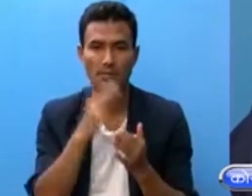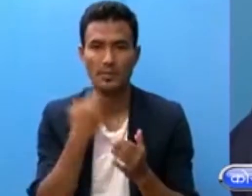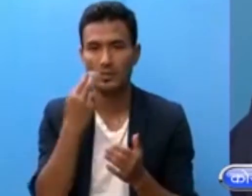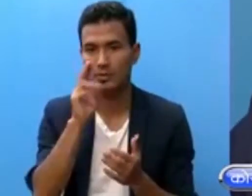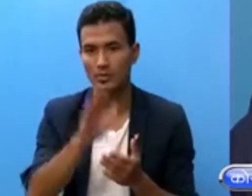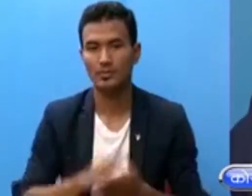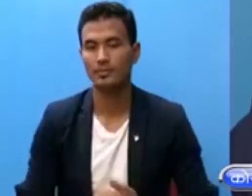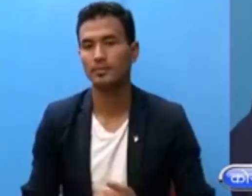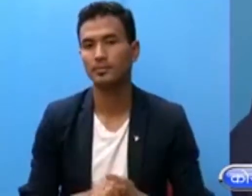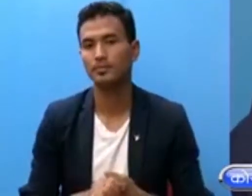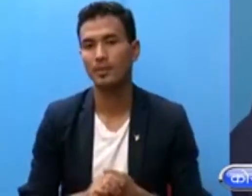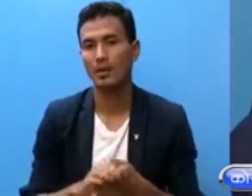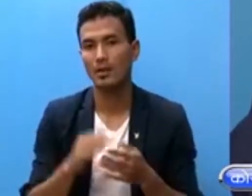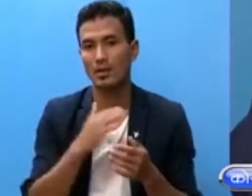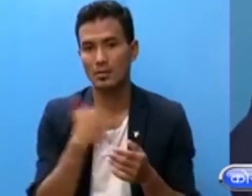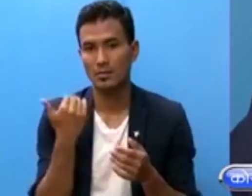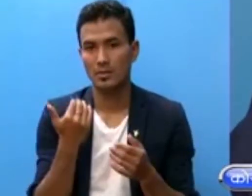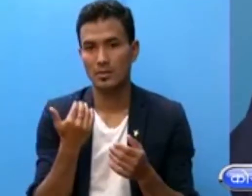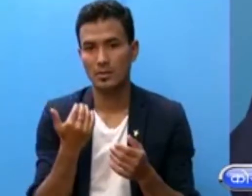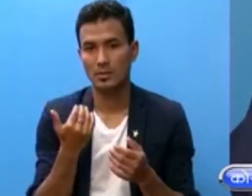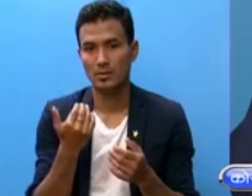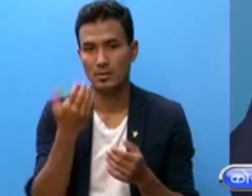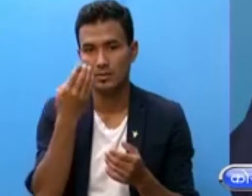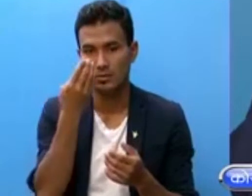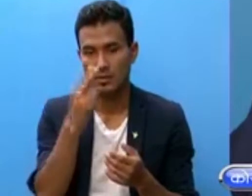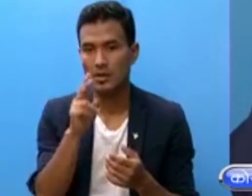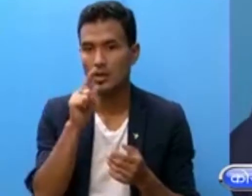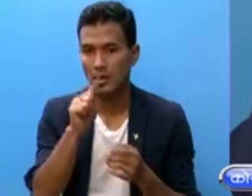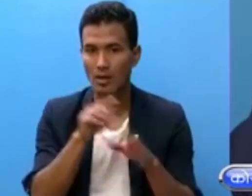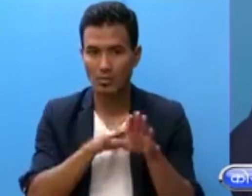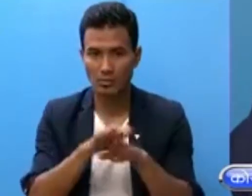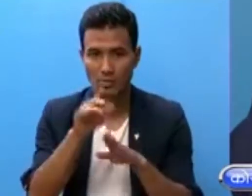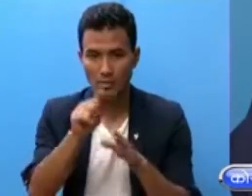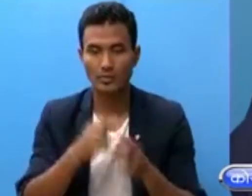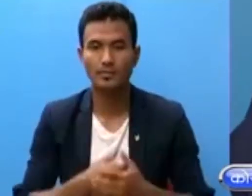छ। यसरी निधन हुनेहरूको